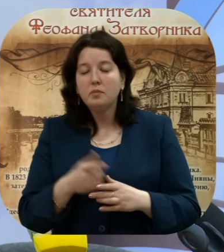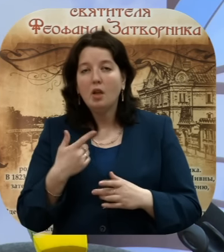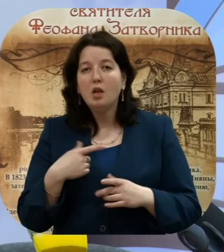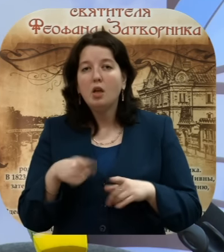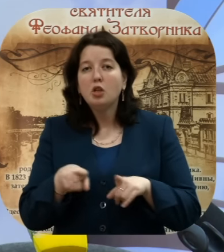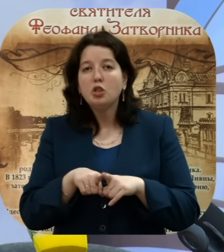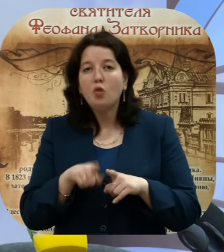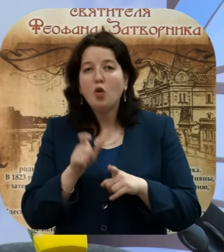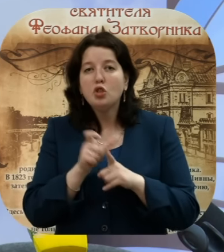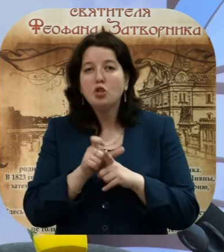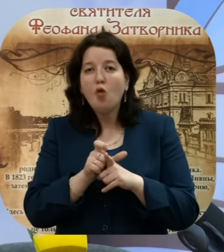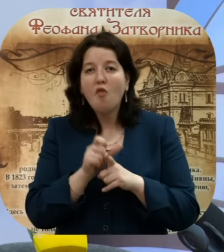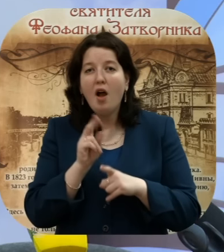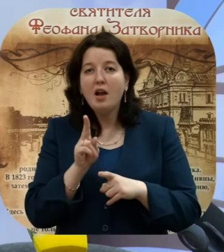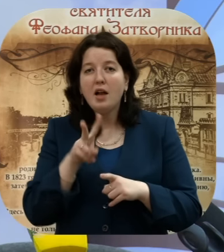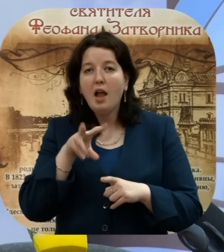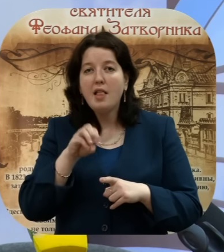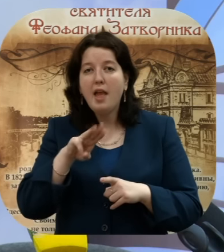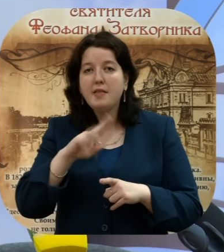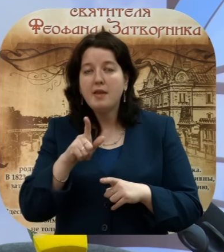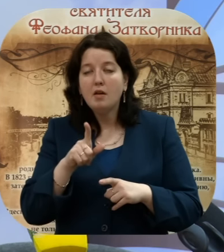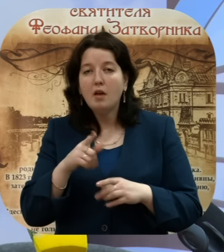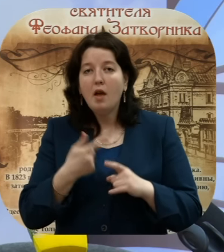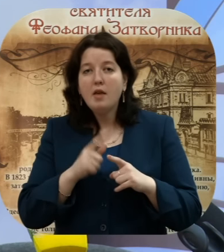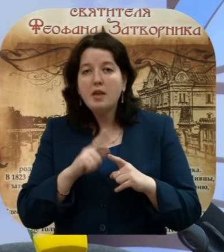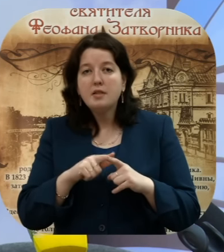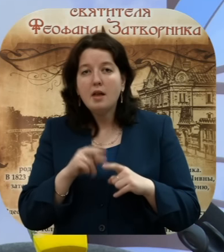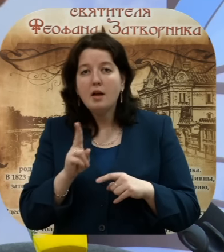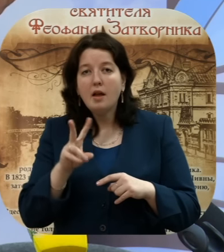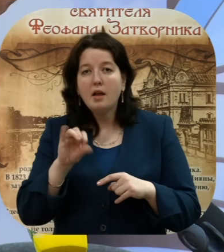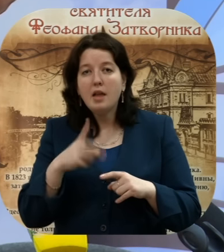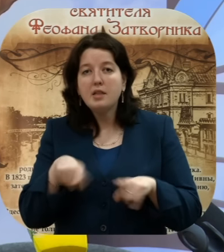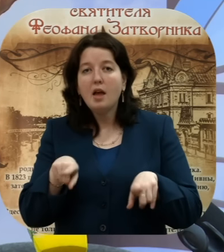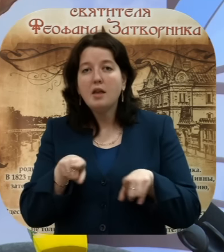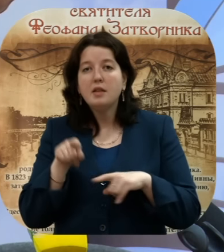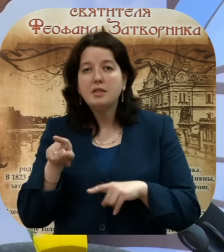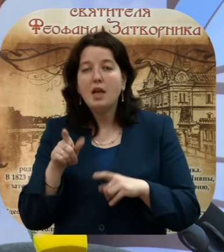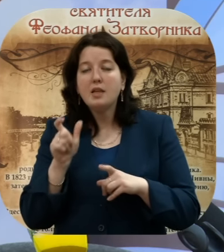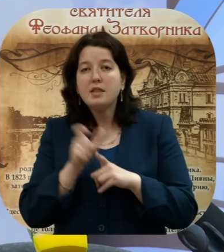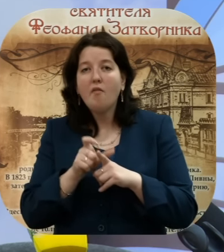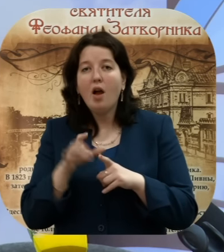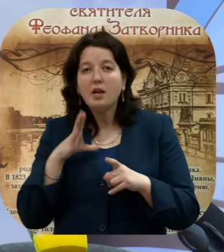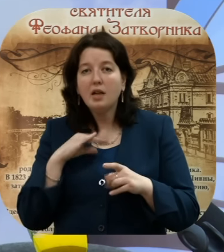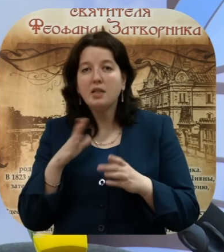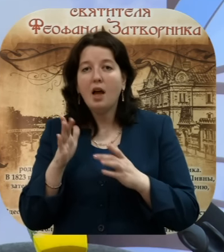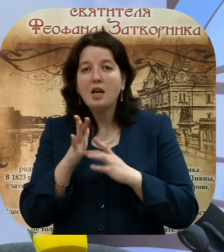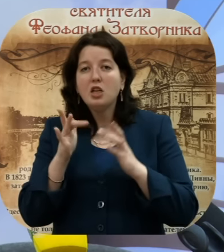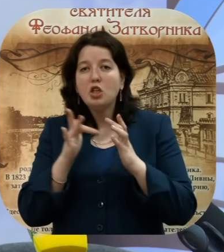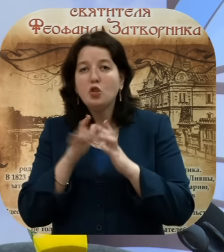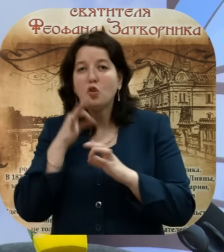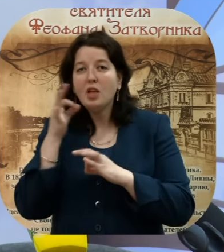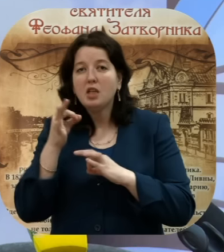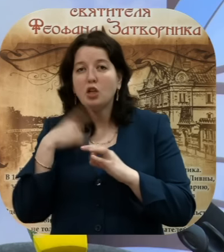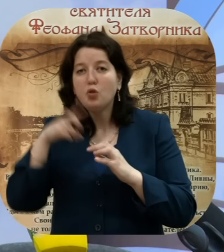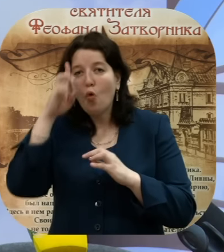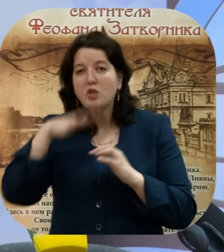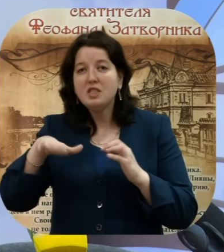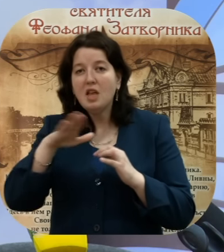Что он подразумевает под клетью небесной? Это подразумевает нечто иное, как те слова Христа, когда он сказал: «Царство